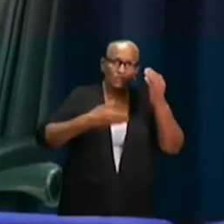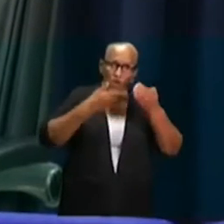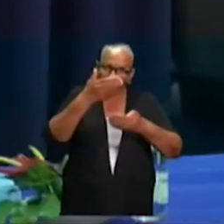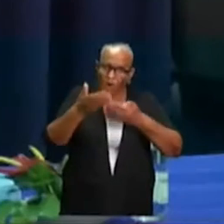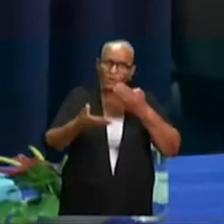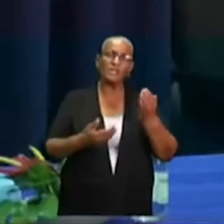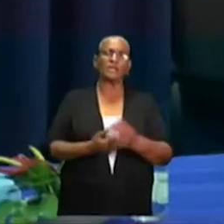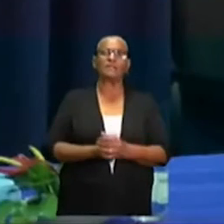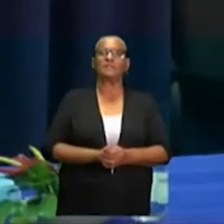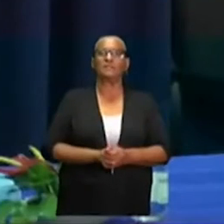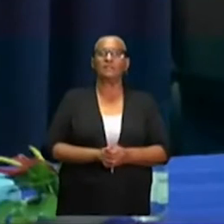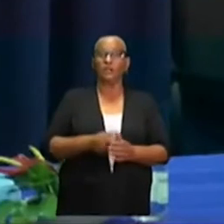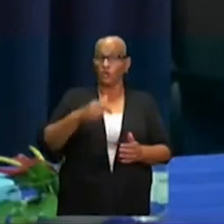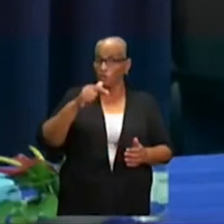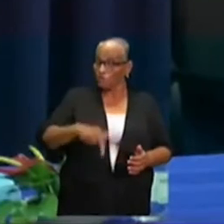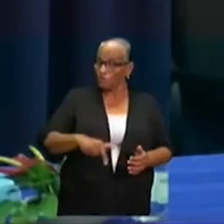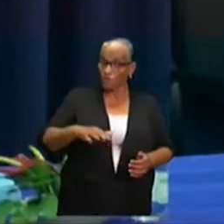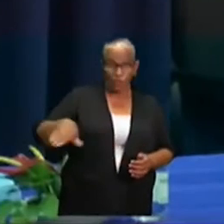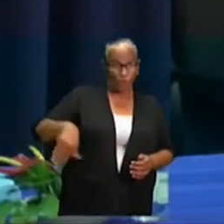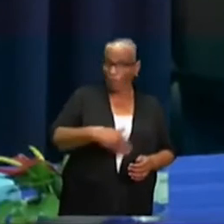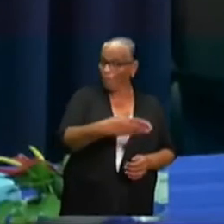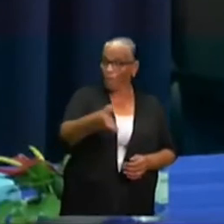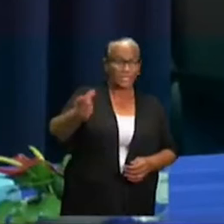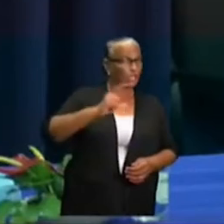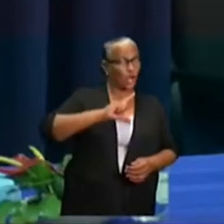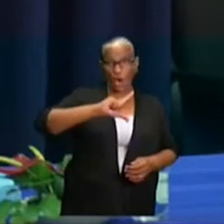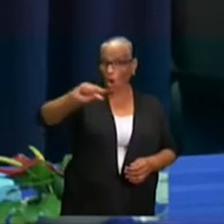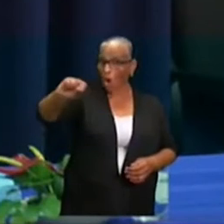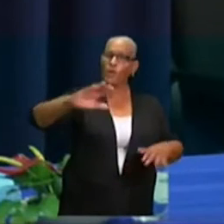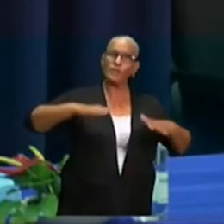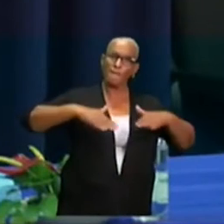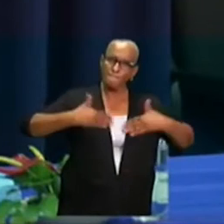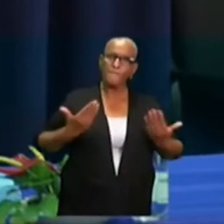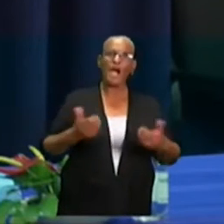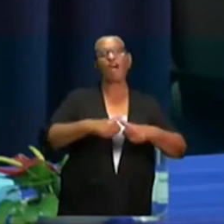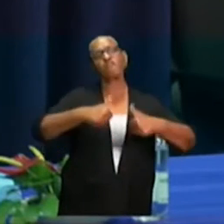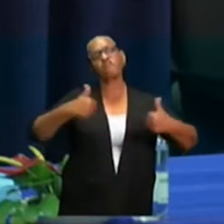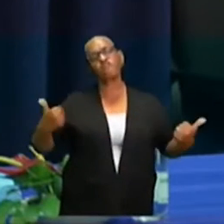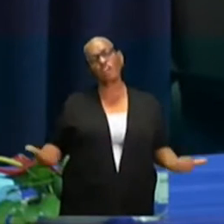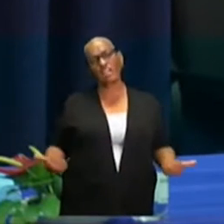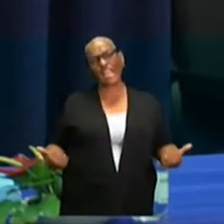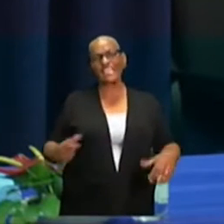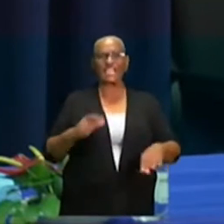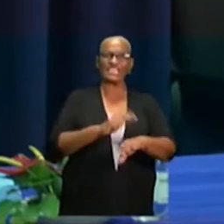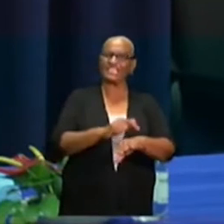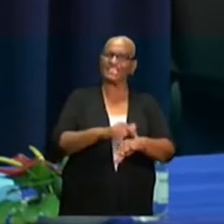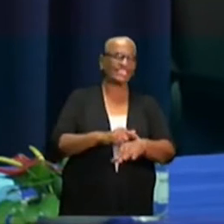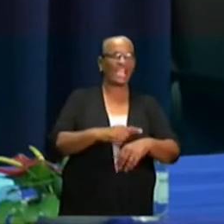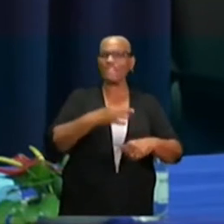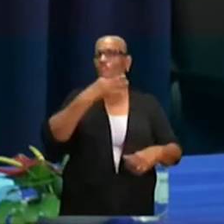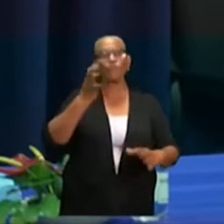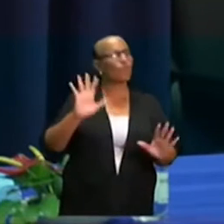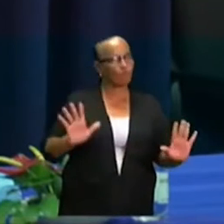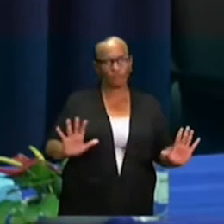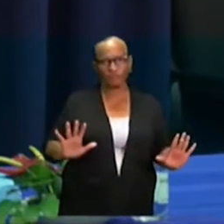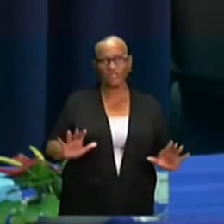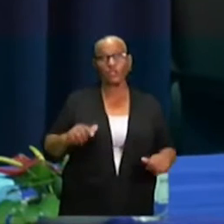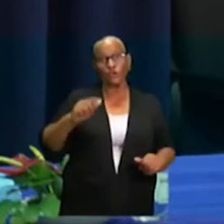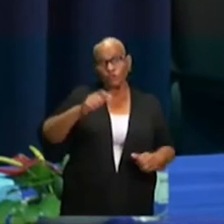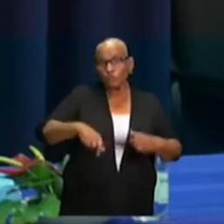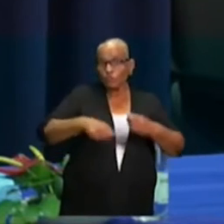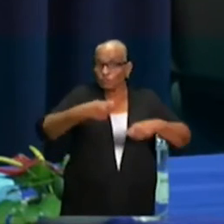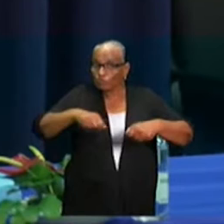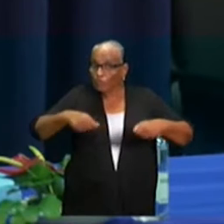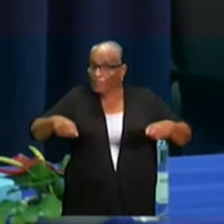weten dat het opheffen van het uitgaansverbod en andere maatregelen die zijn versoepeld, dat daarmee dus niet